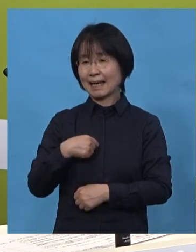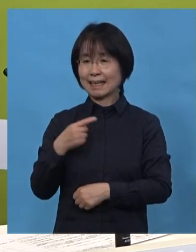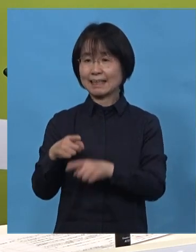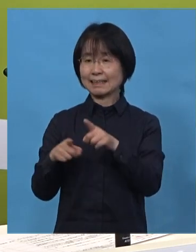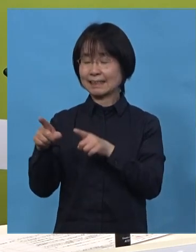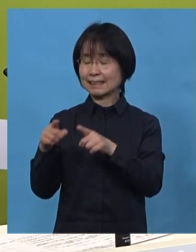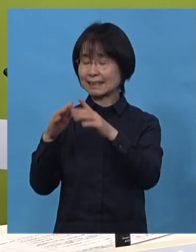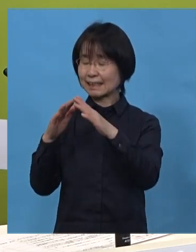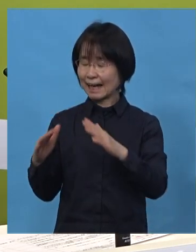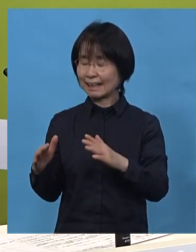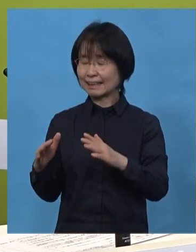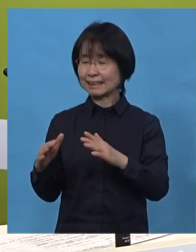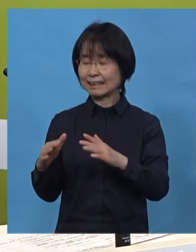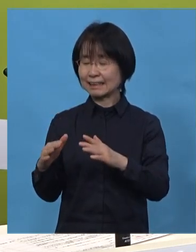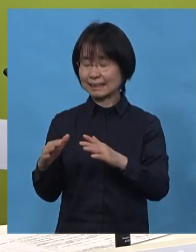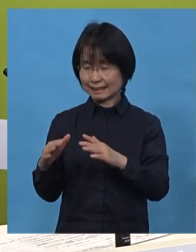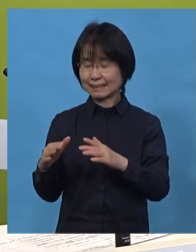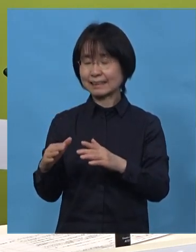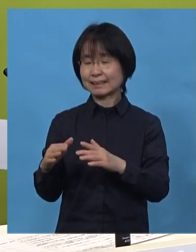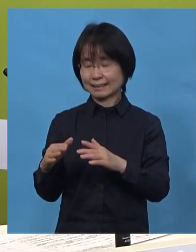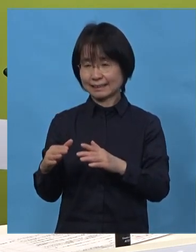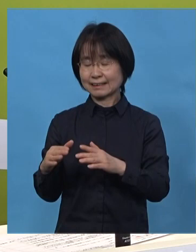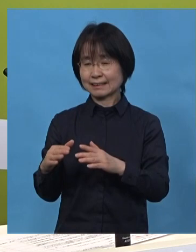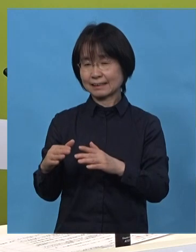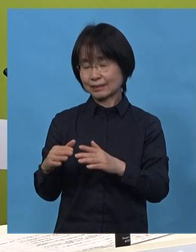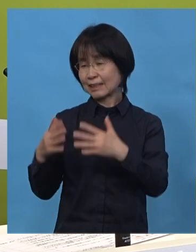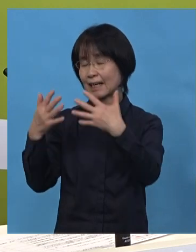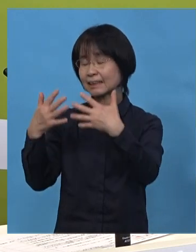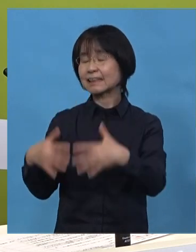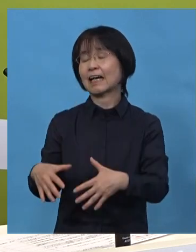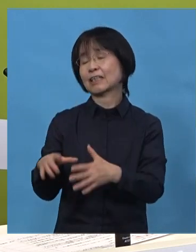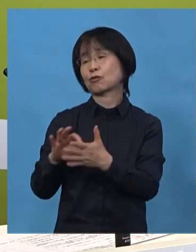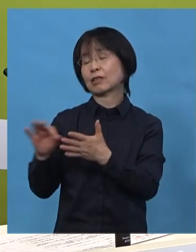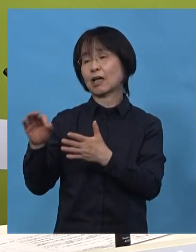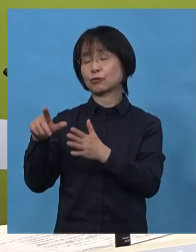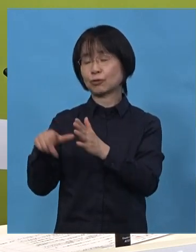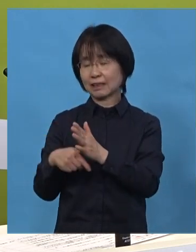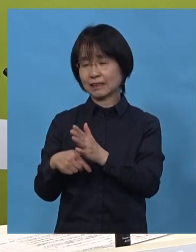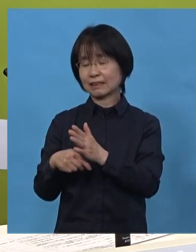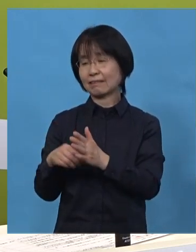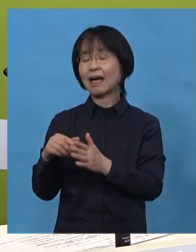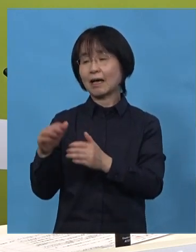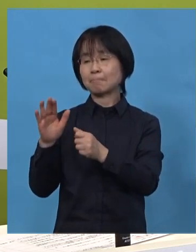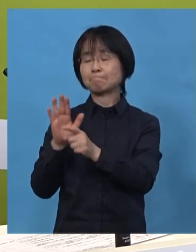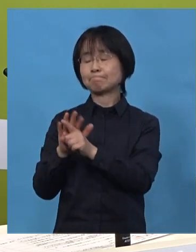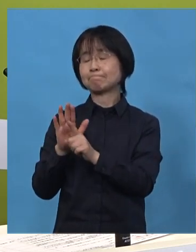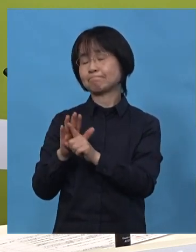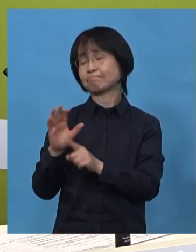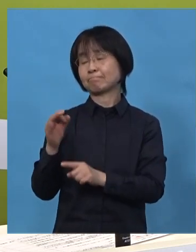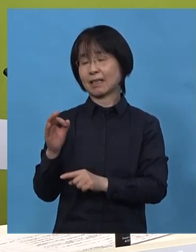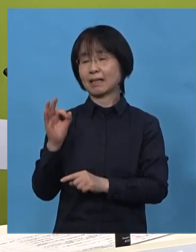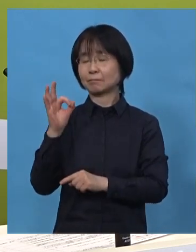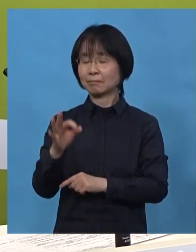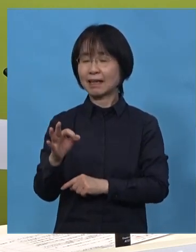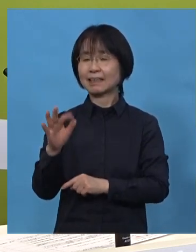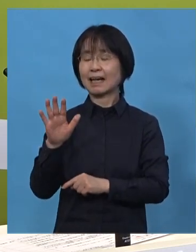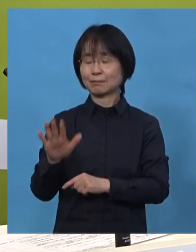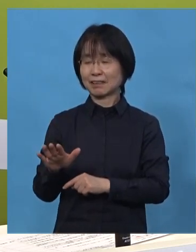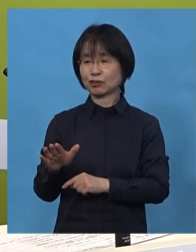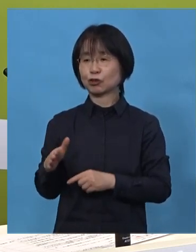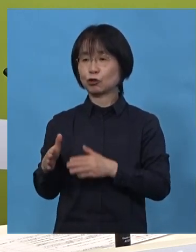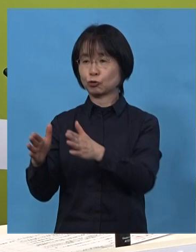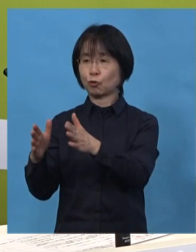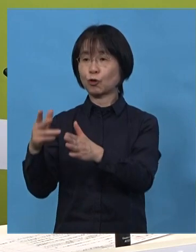が除雪対策のために新たに購入する除雪機に補助金を交付する制度があります詳しくは道路化まで